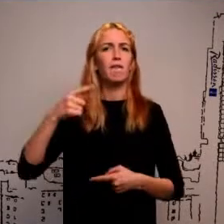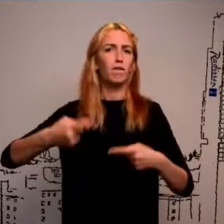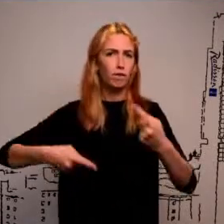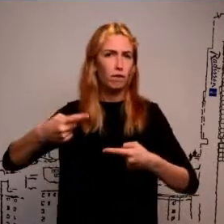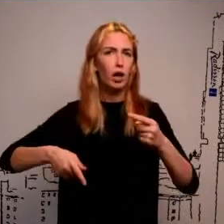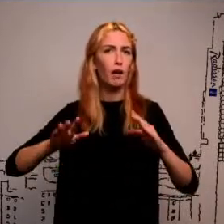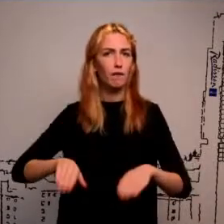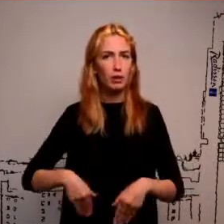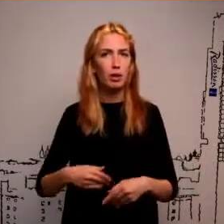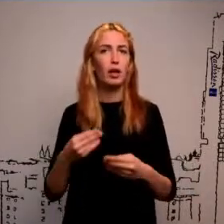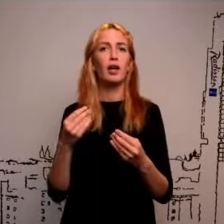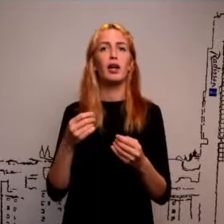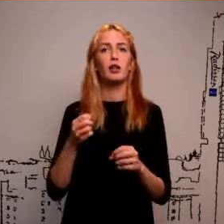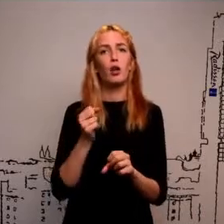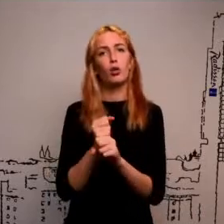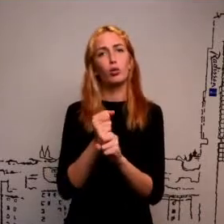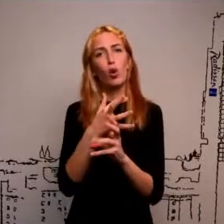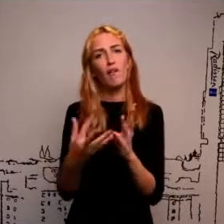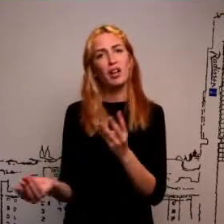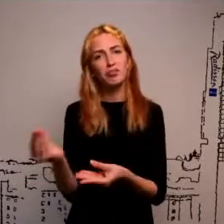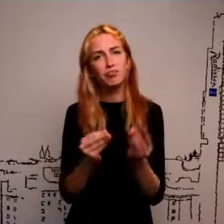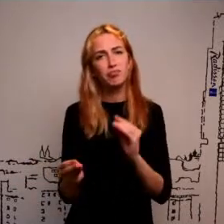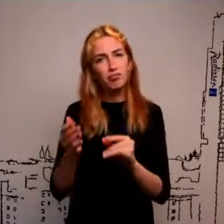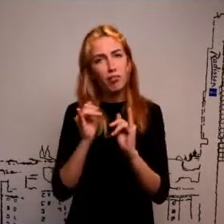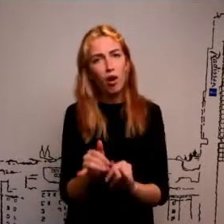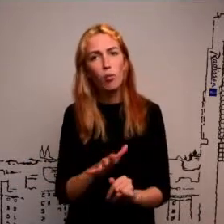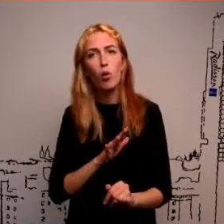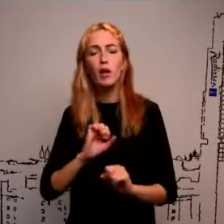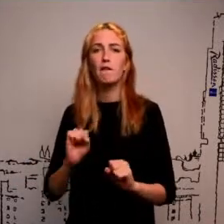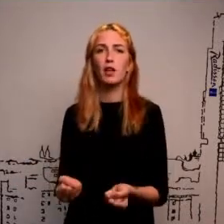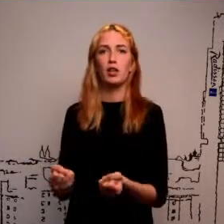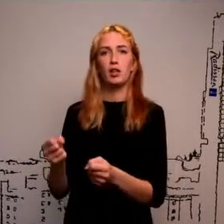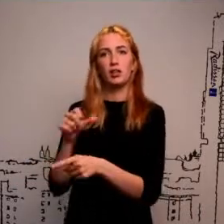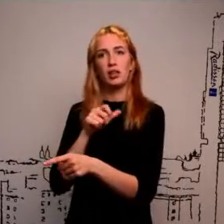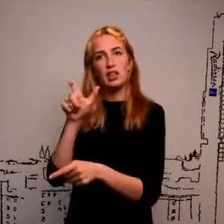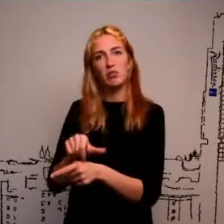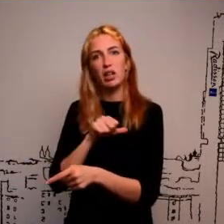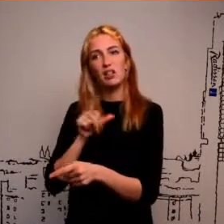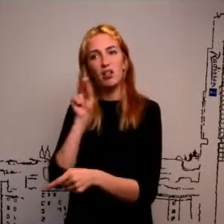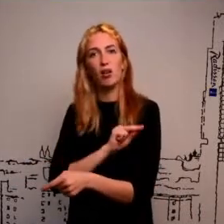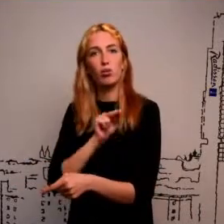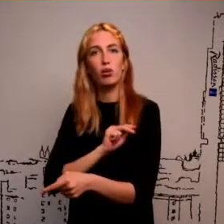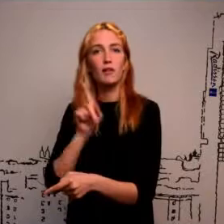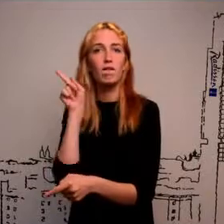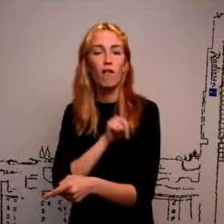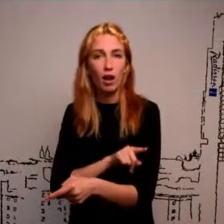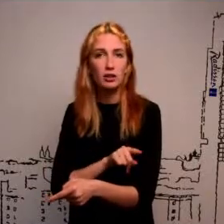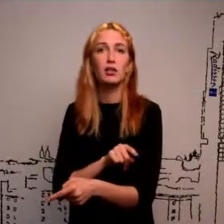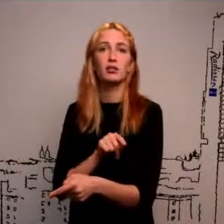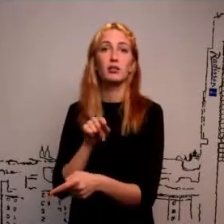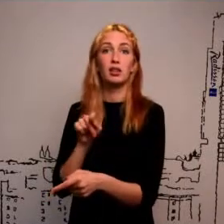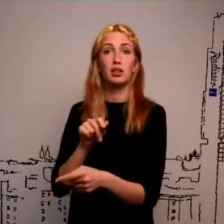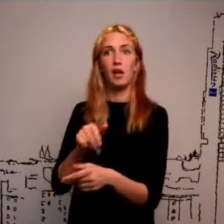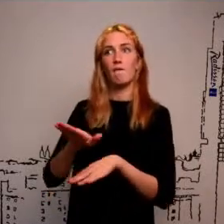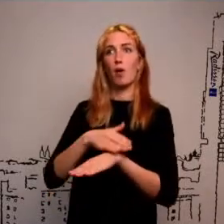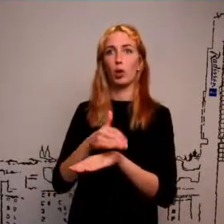kas ongi halvasti või valesti sa töövahendid käsitletud või see on hea võimalus sellele inimesele mitte maksta välja töötasu.